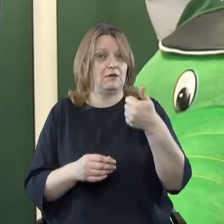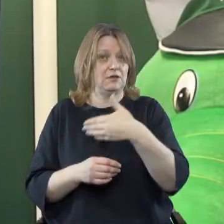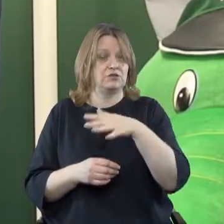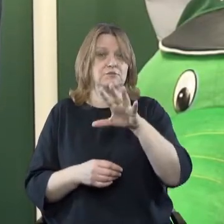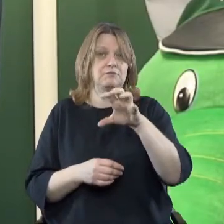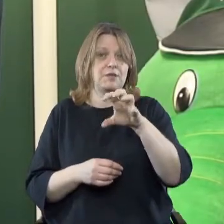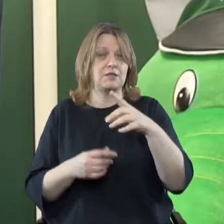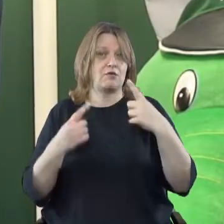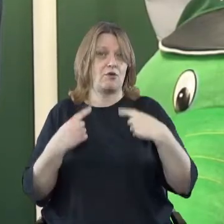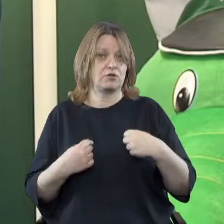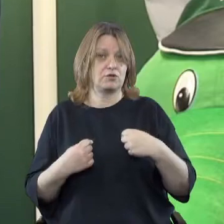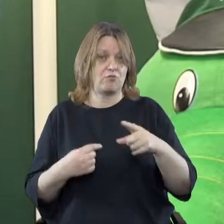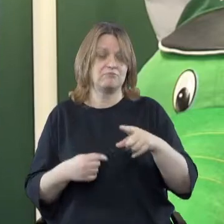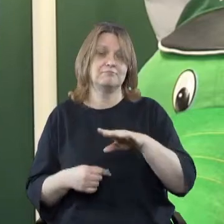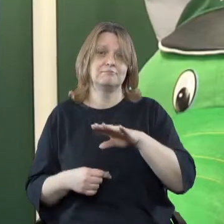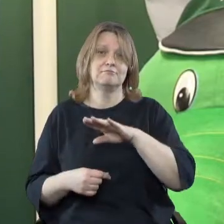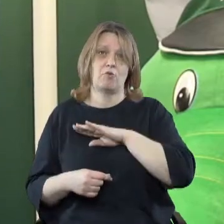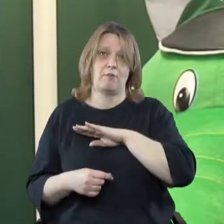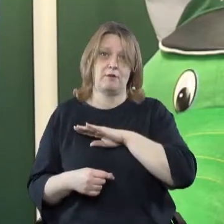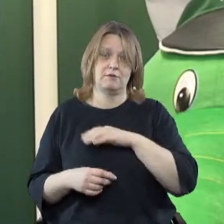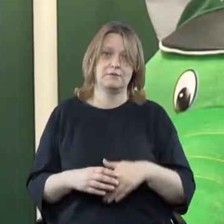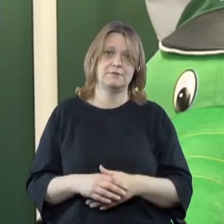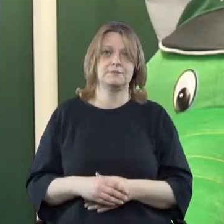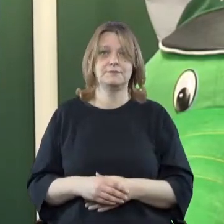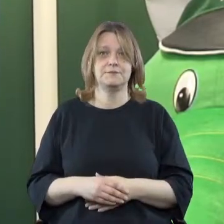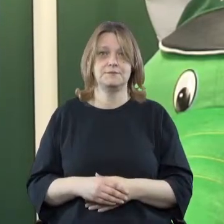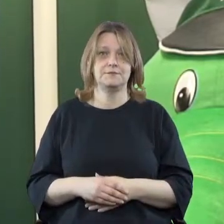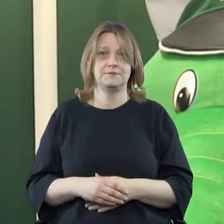prawie że półtora tysiąca osób straciło życie.